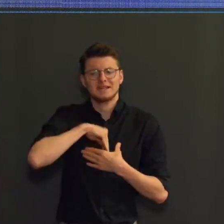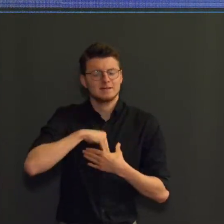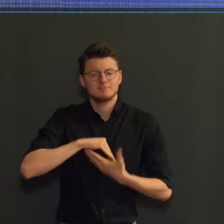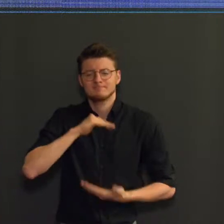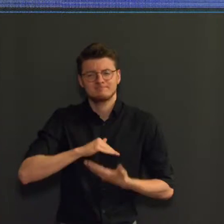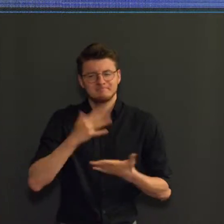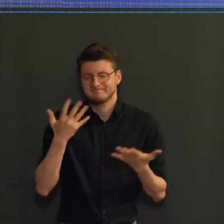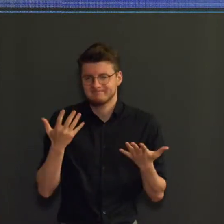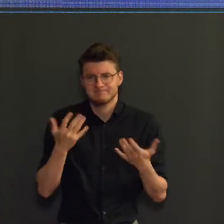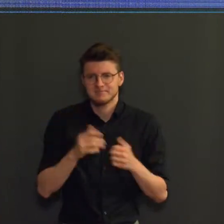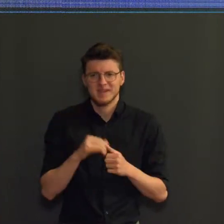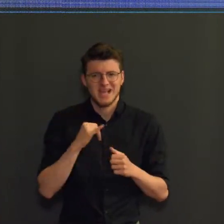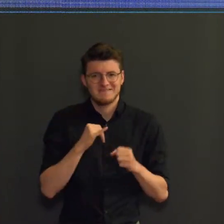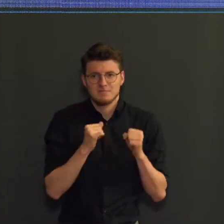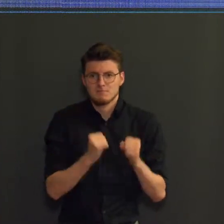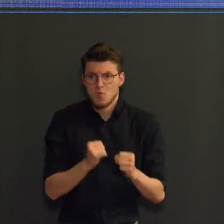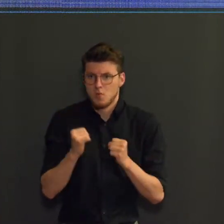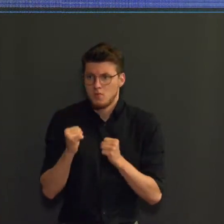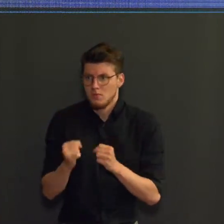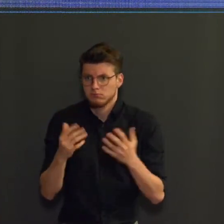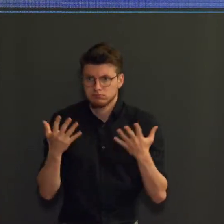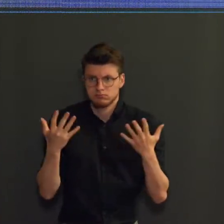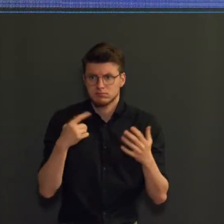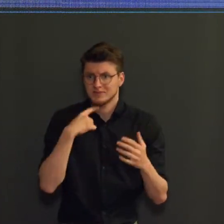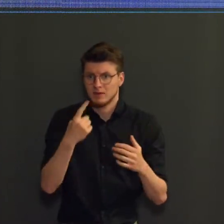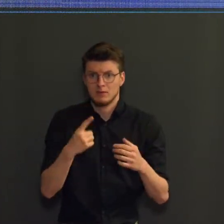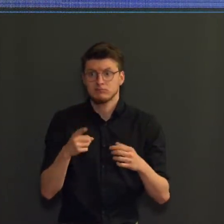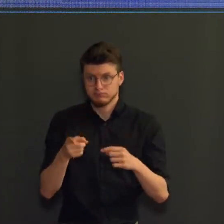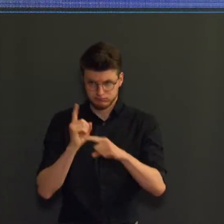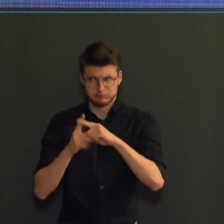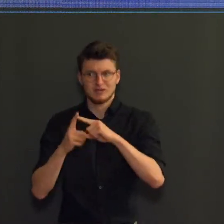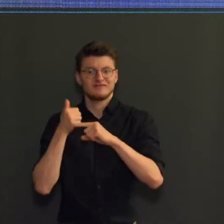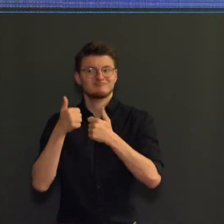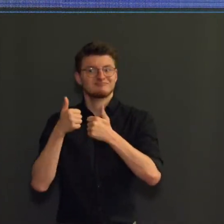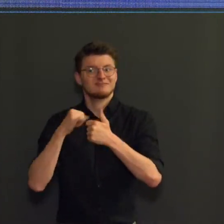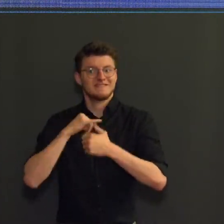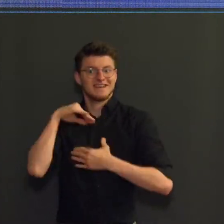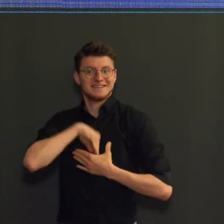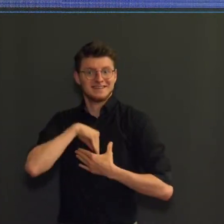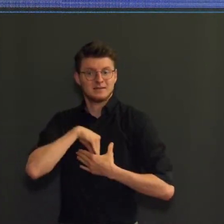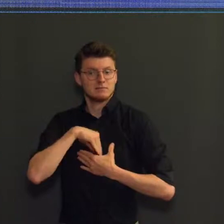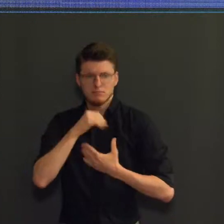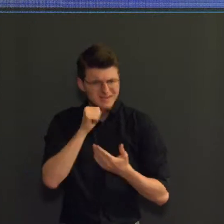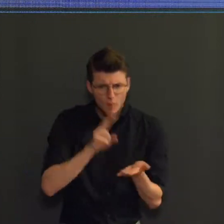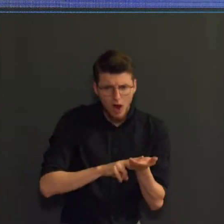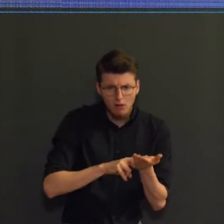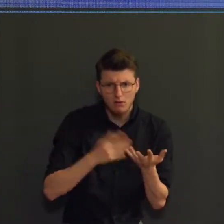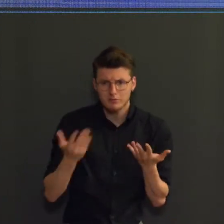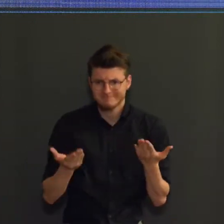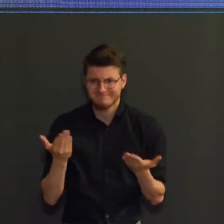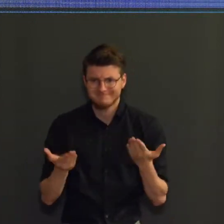testen. Daarom gebruikt men voor het COVID-certificaat een aantal criteria.